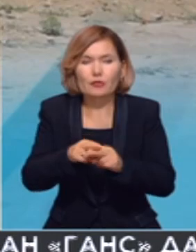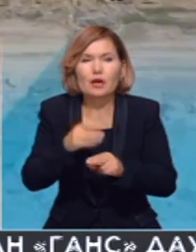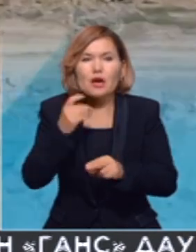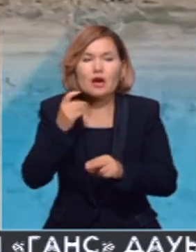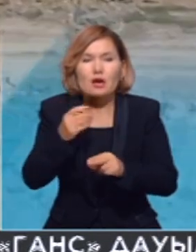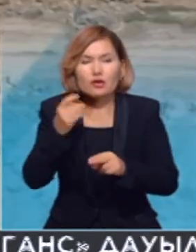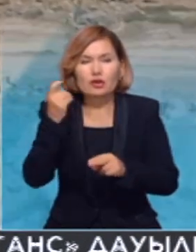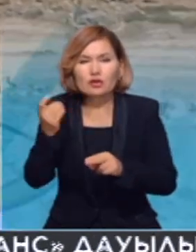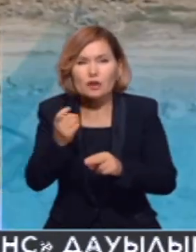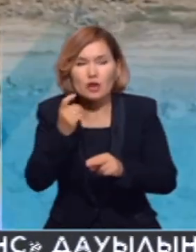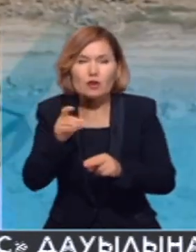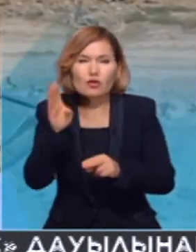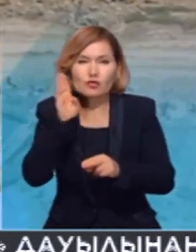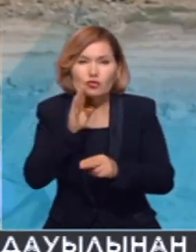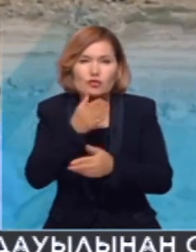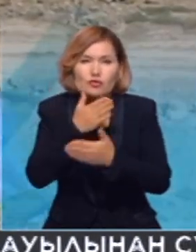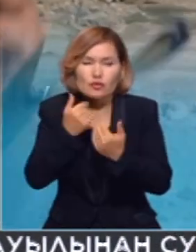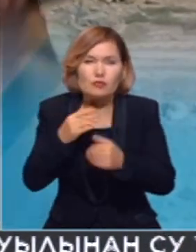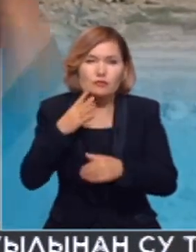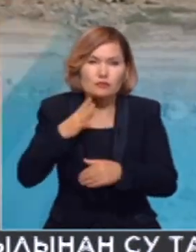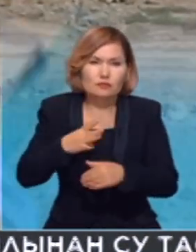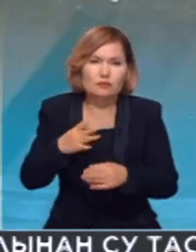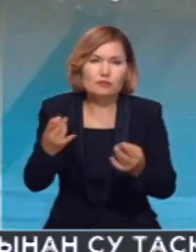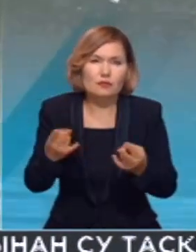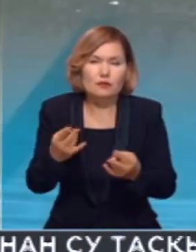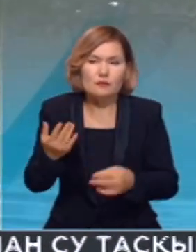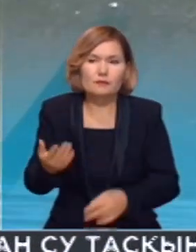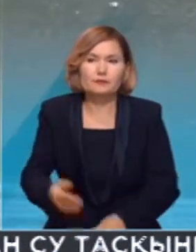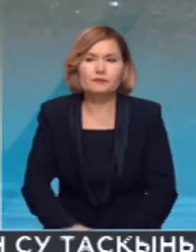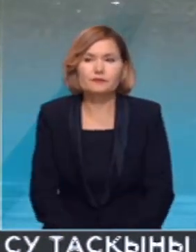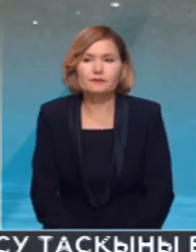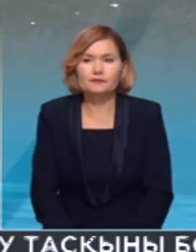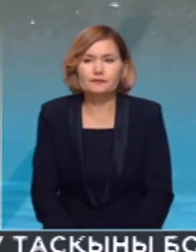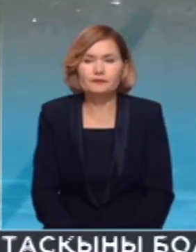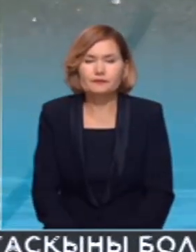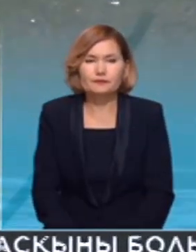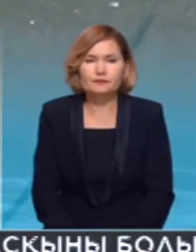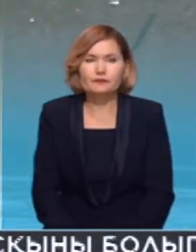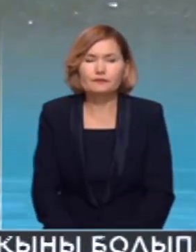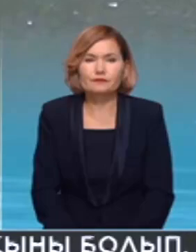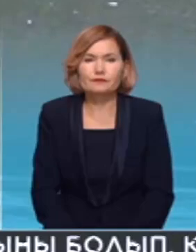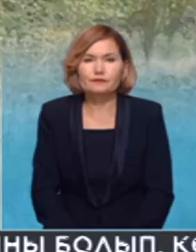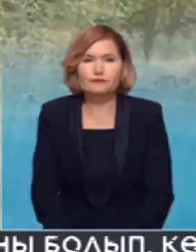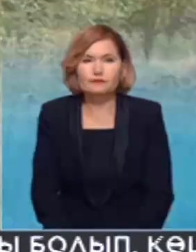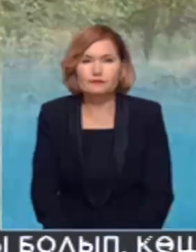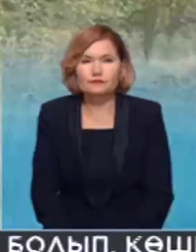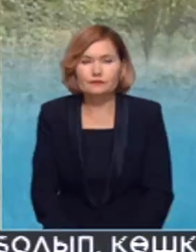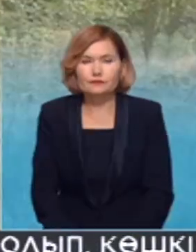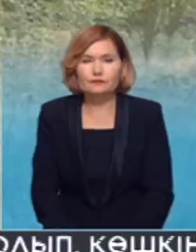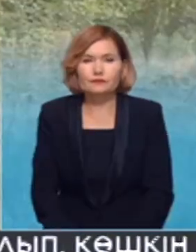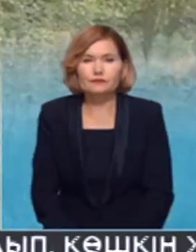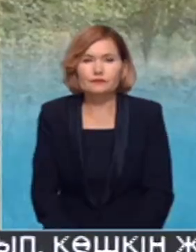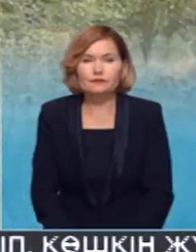шаруаларға сусыз отырудан басқа амал жоқ. Айнұр Әбілқасымқызы, Еркін Оразбаев, Қазақстан ұлттық арнасы, Түркістан облысынан.